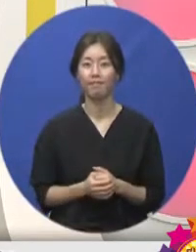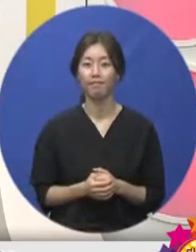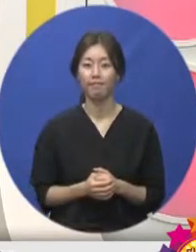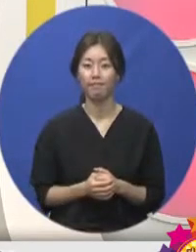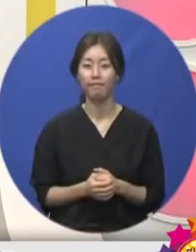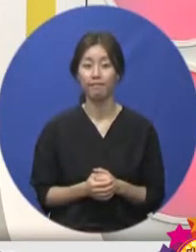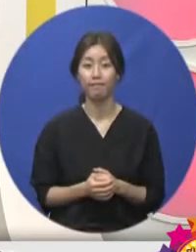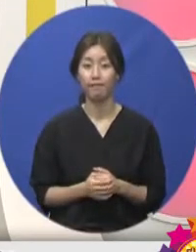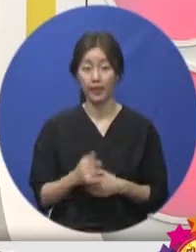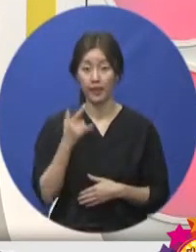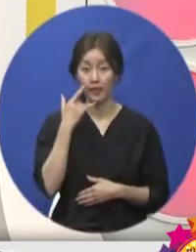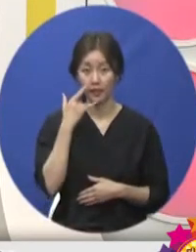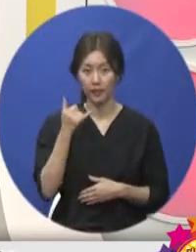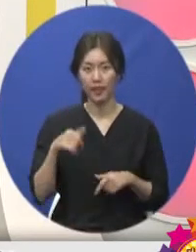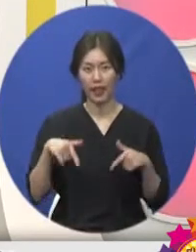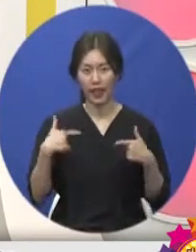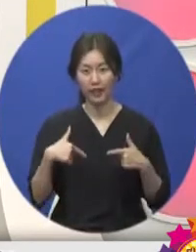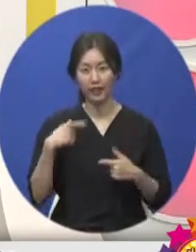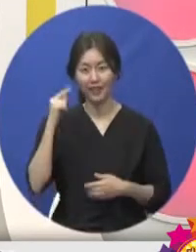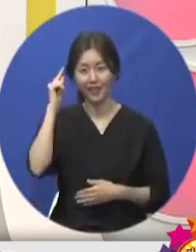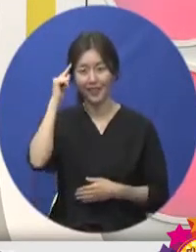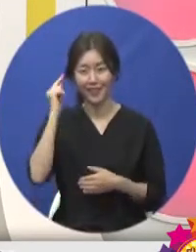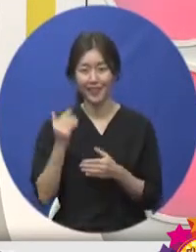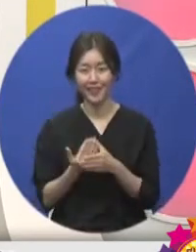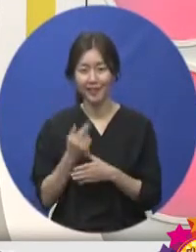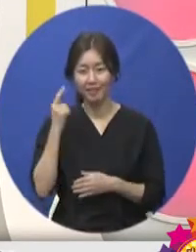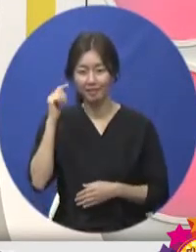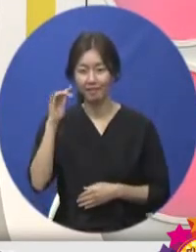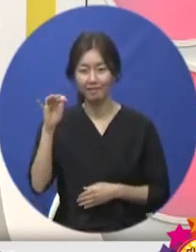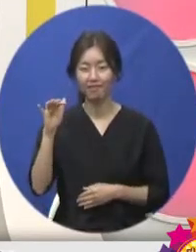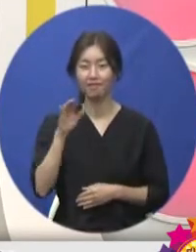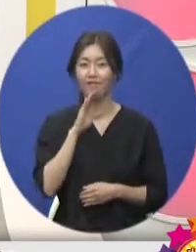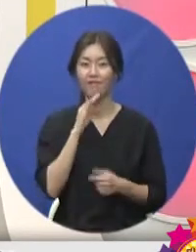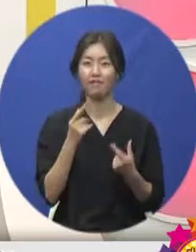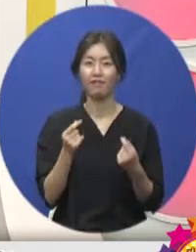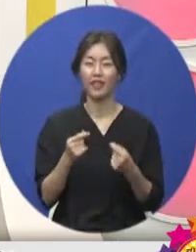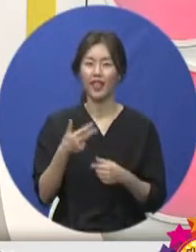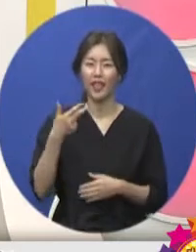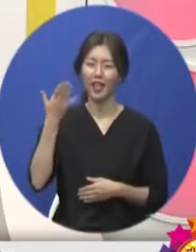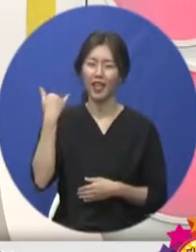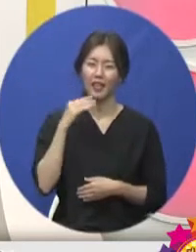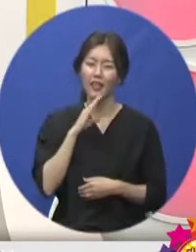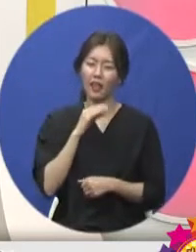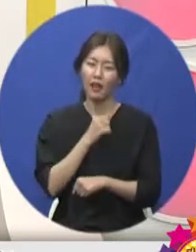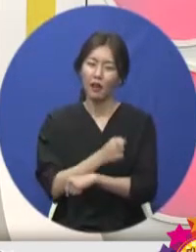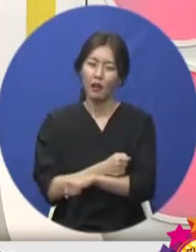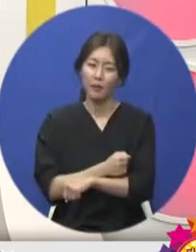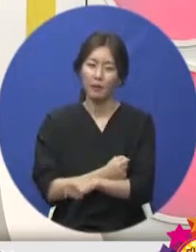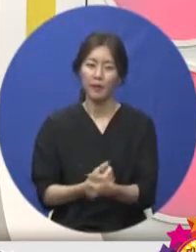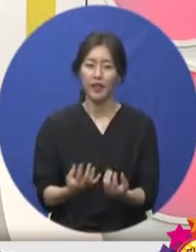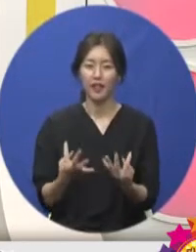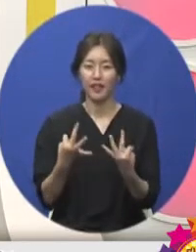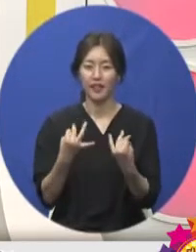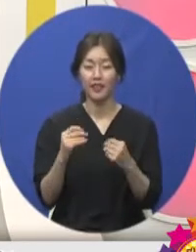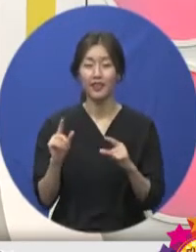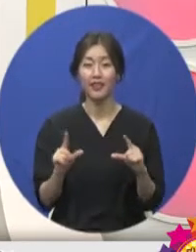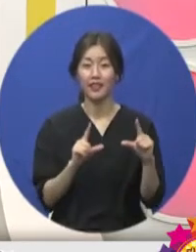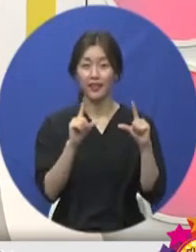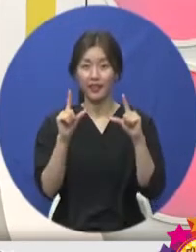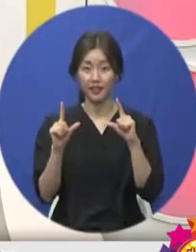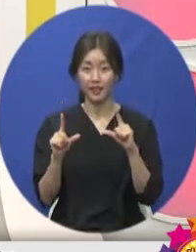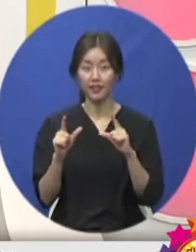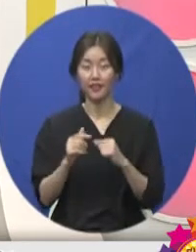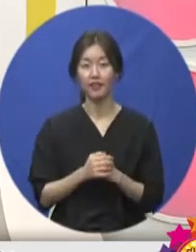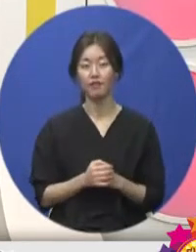예. 부모님들도 늘 생각이 나시죠? 그럼요. 옛날에 고생 하시면서 옛날에 살아오셨는데. 아 지금